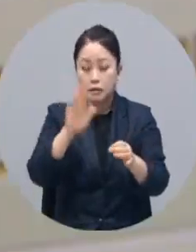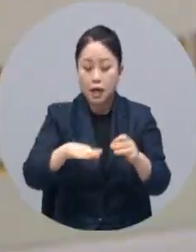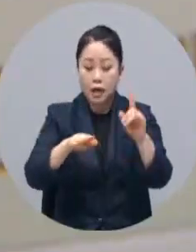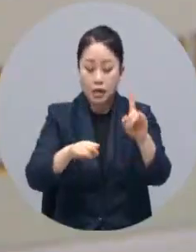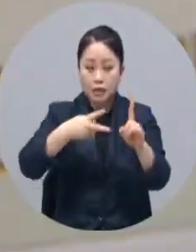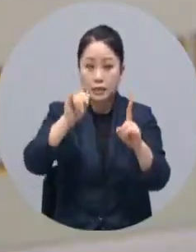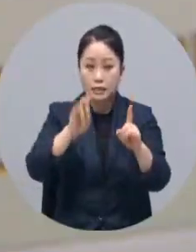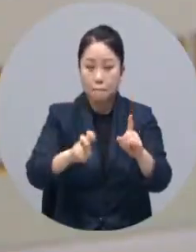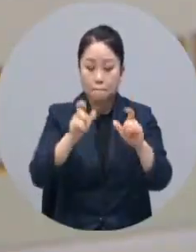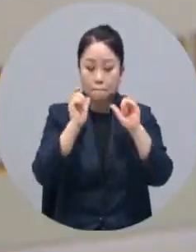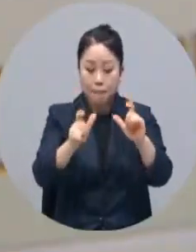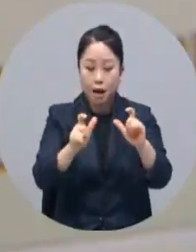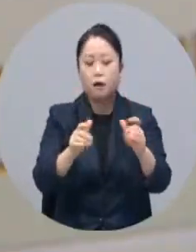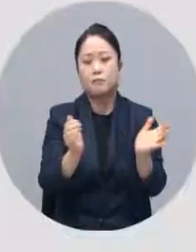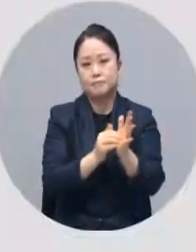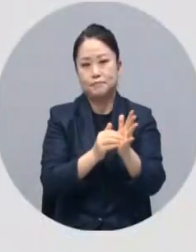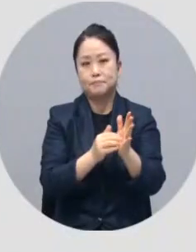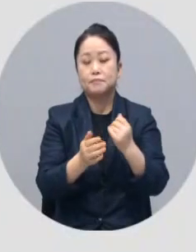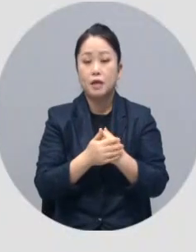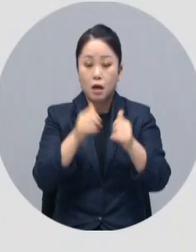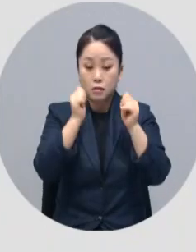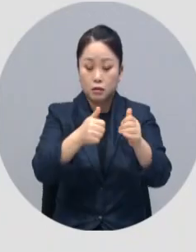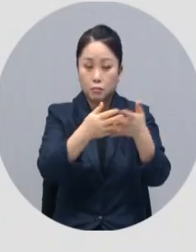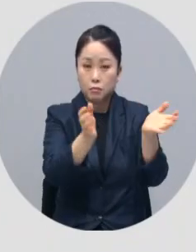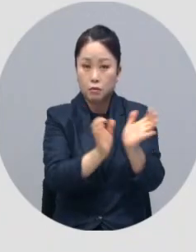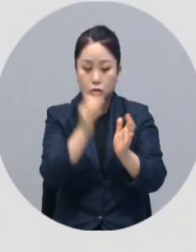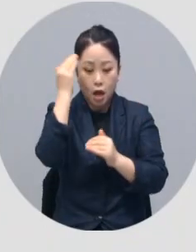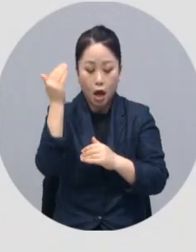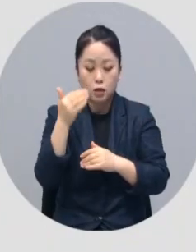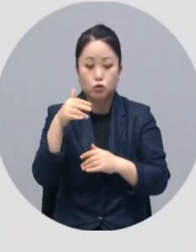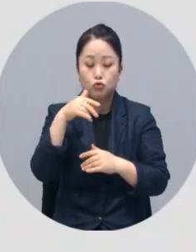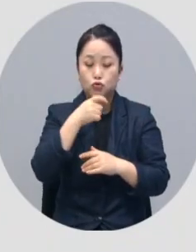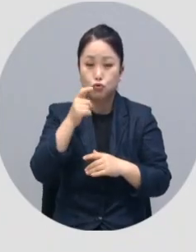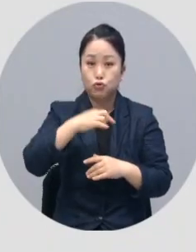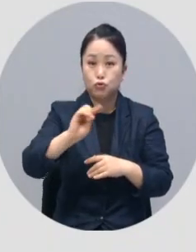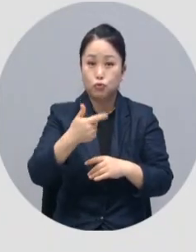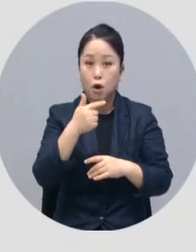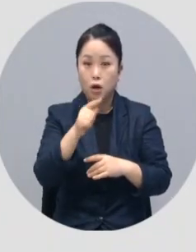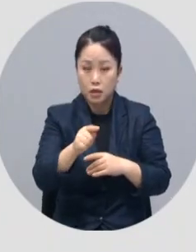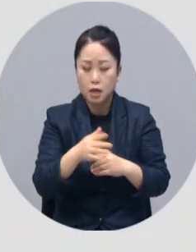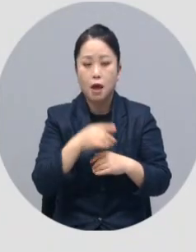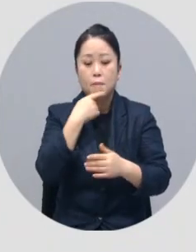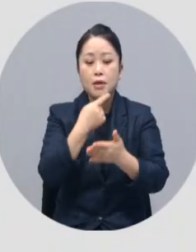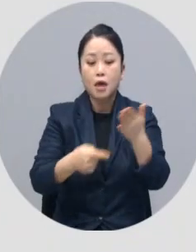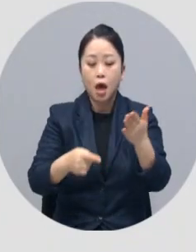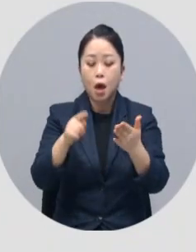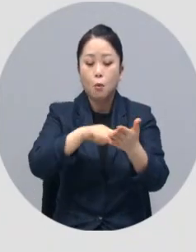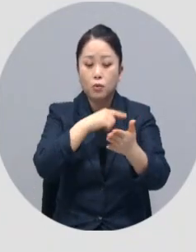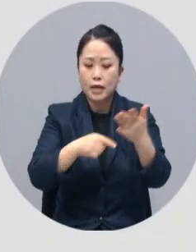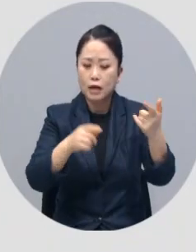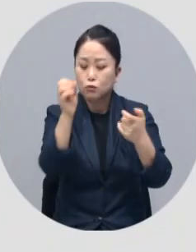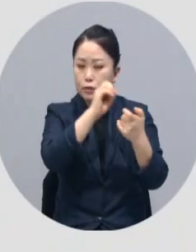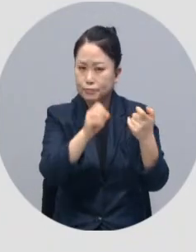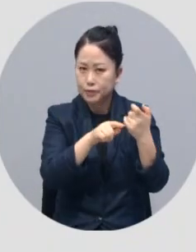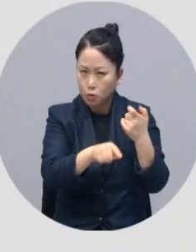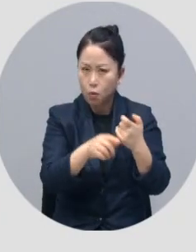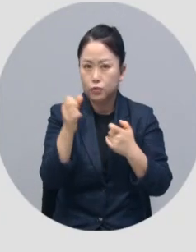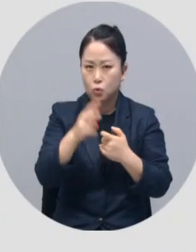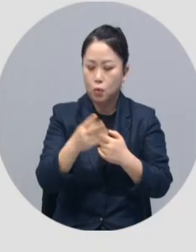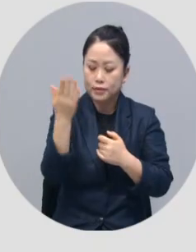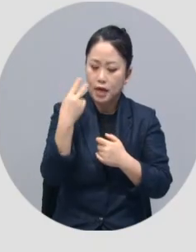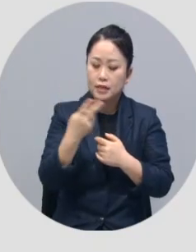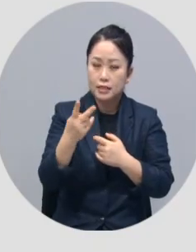판결이 선고됐습니다 재판부는 한수원이 이들에게 피해보상 감정에게 60% 지난 2012년